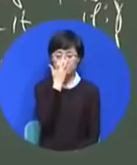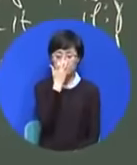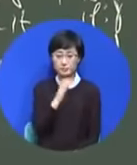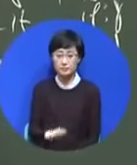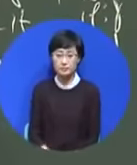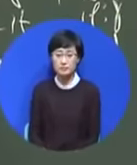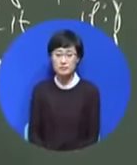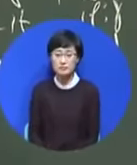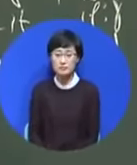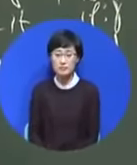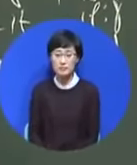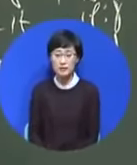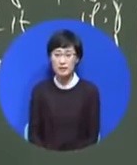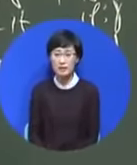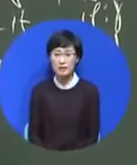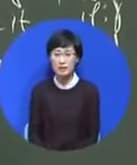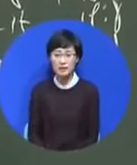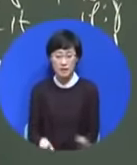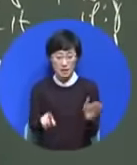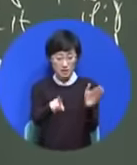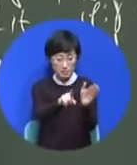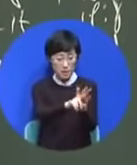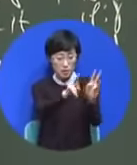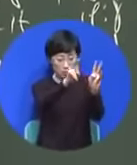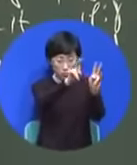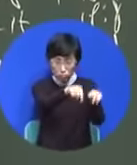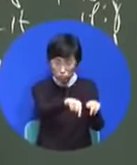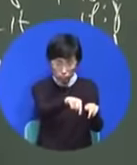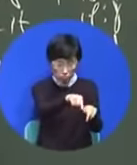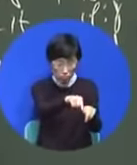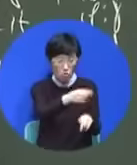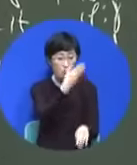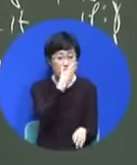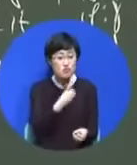이제는 받는 축복이 비가 안되는